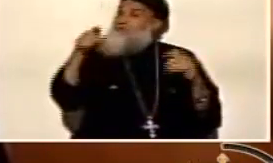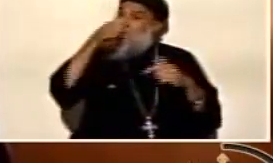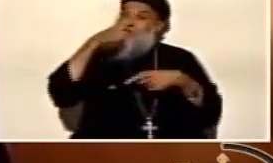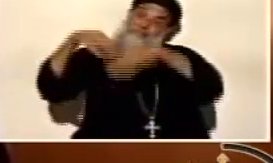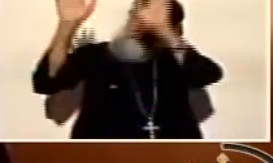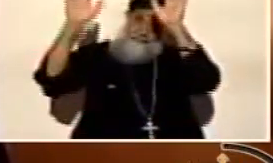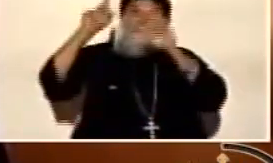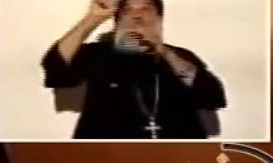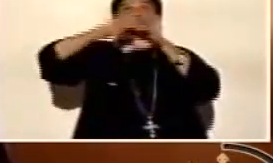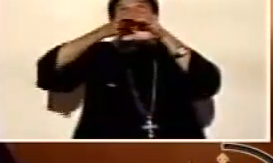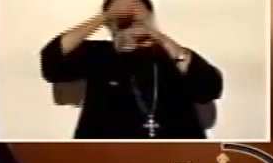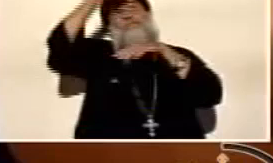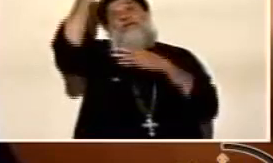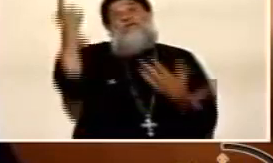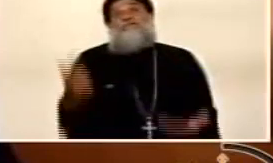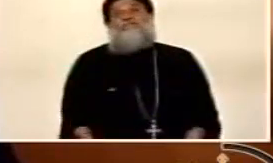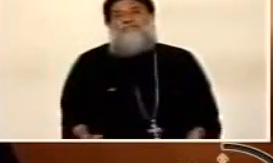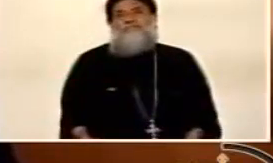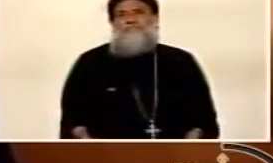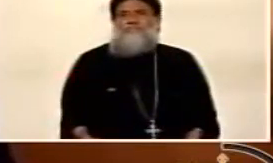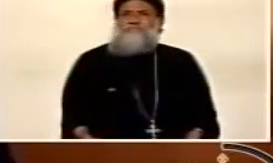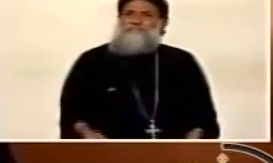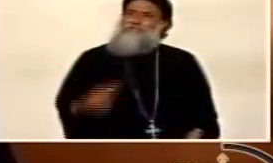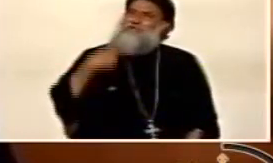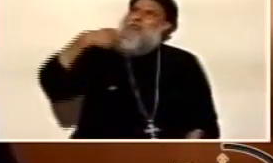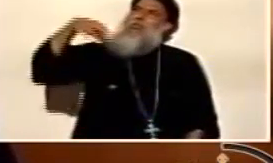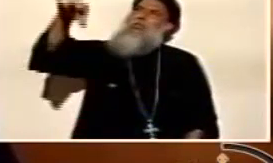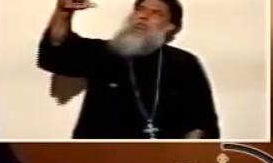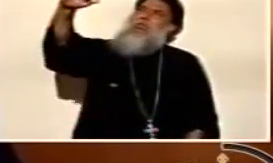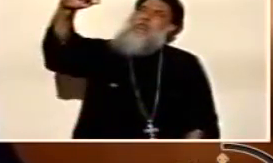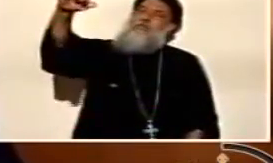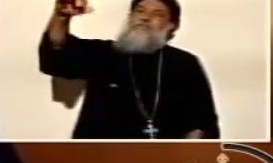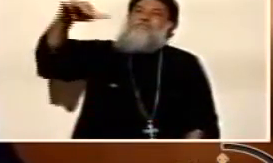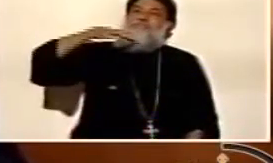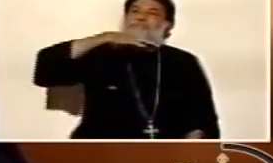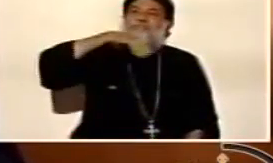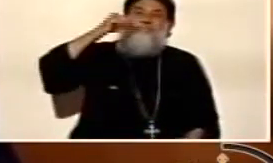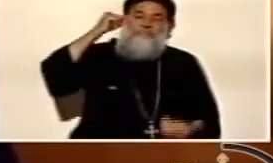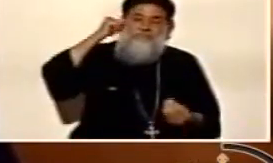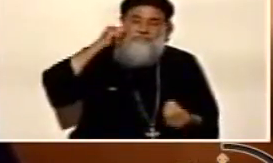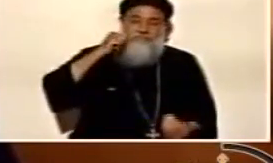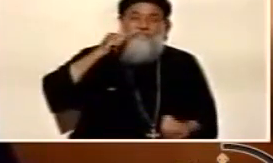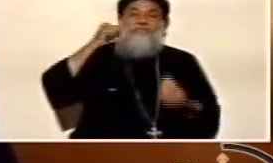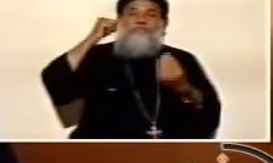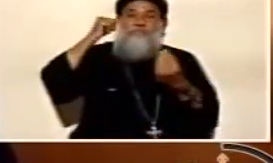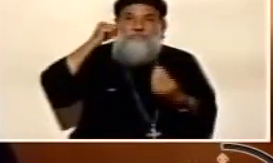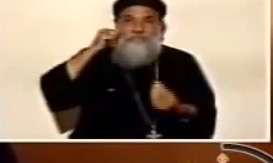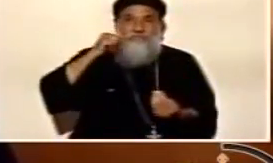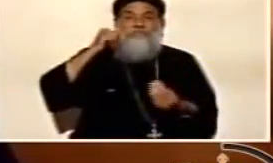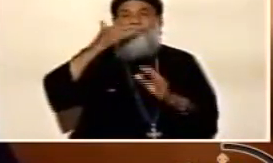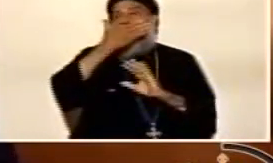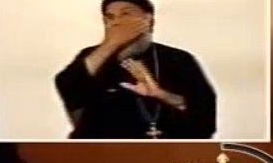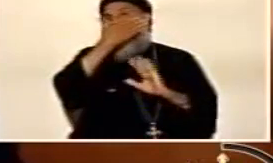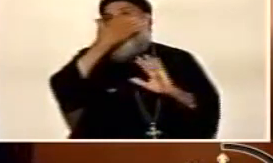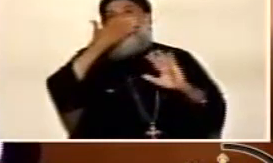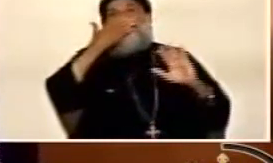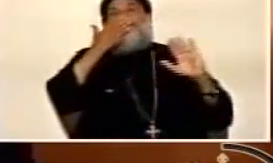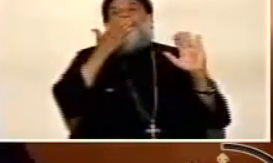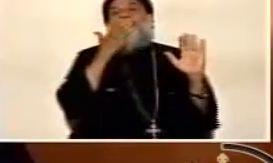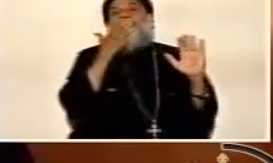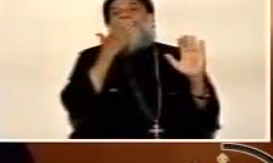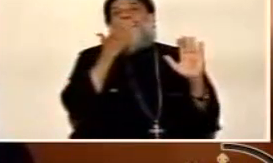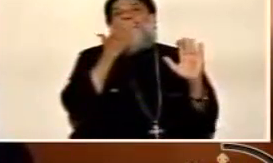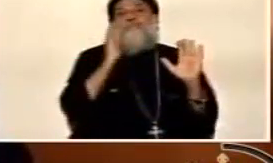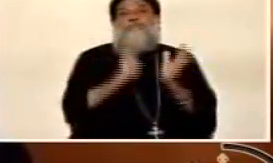وممكن يتكلموا بطريقة غير لائقة أو كلام لا يصح أن يقال. دي